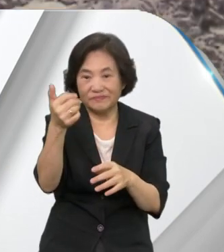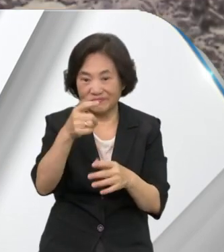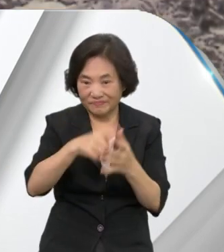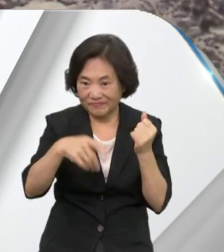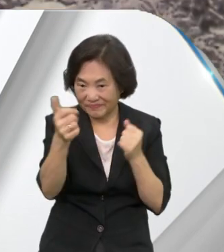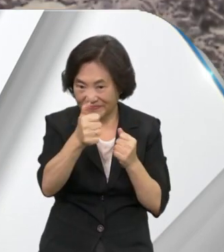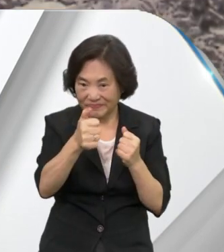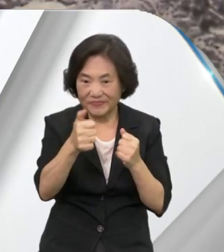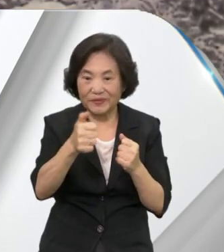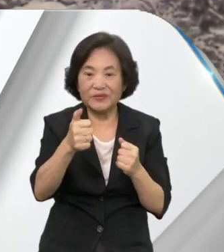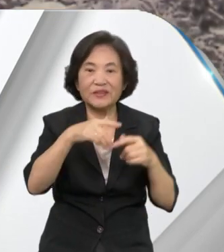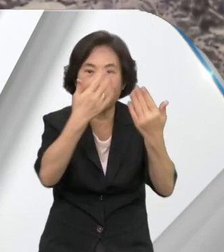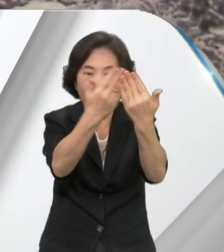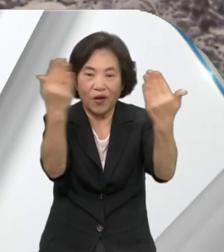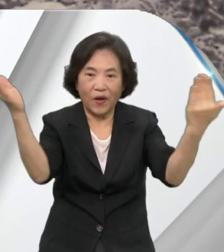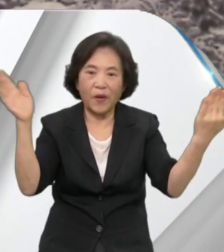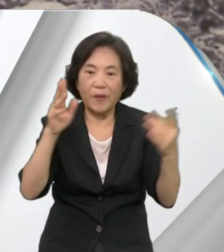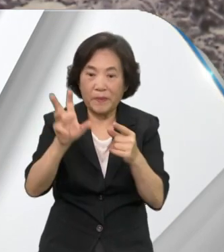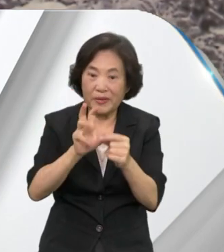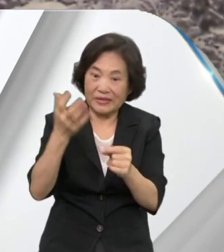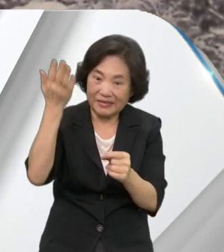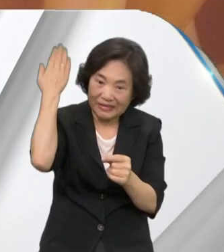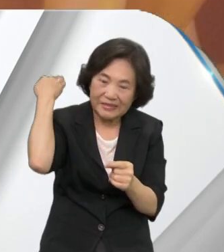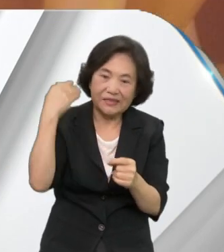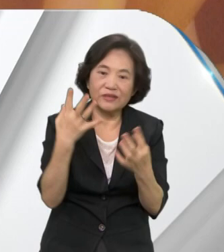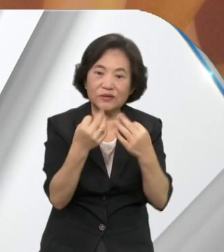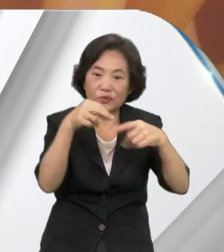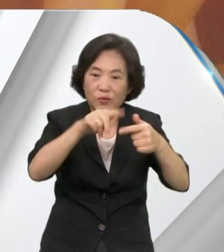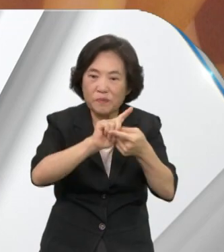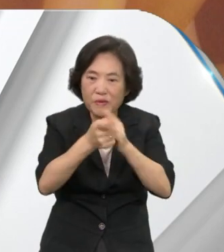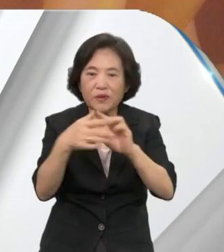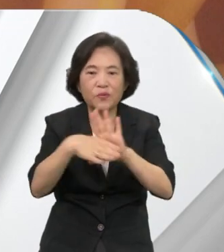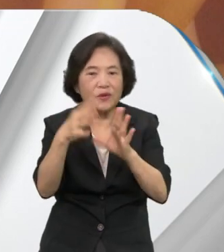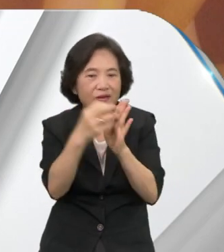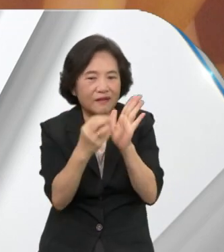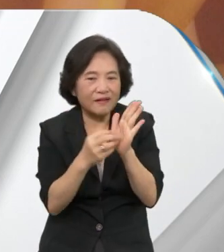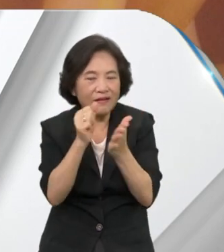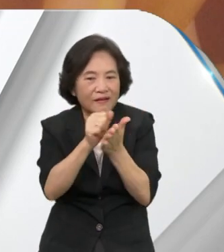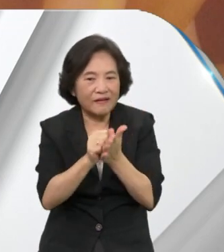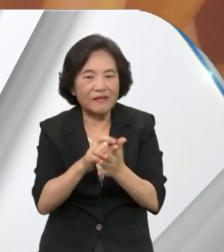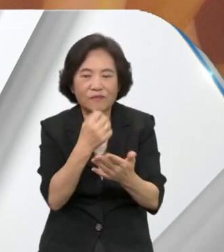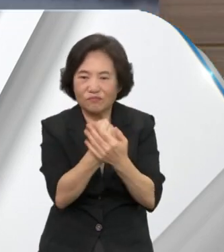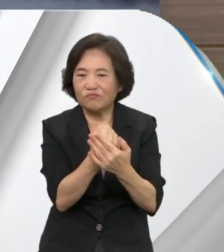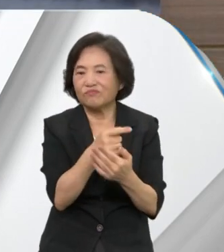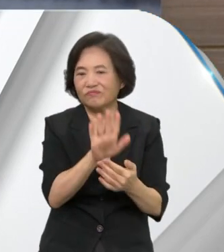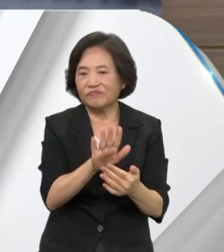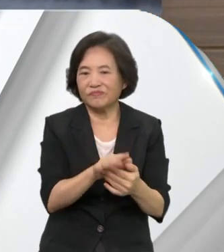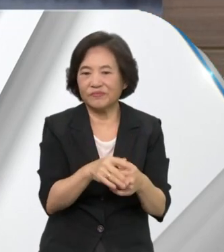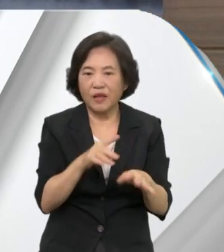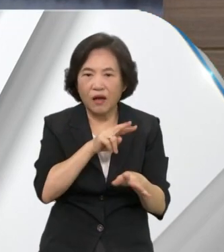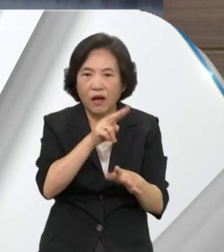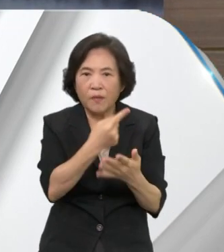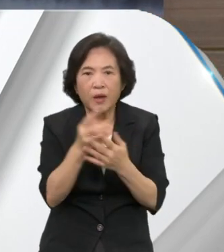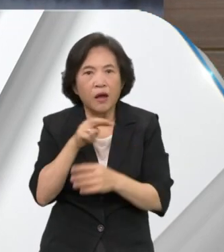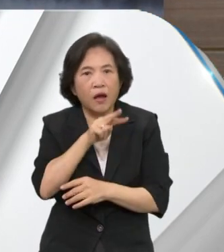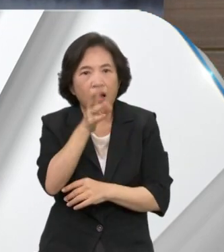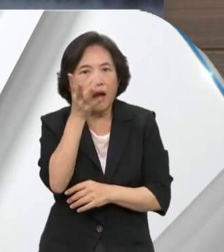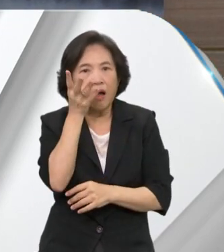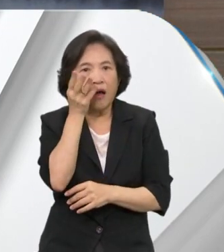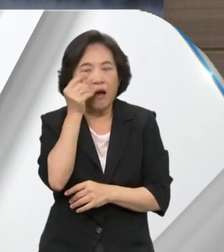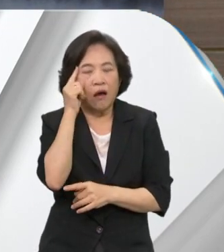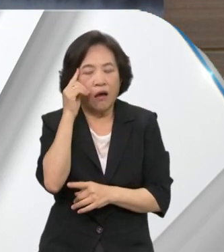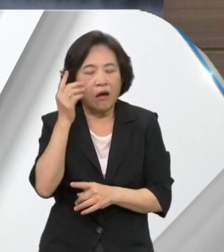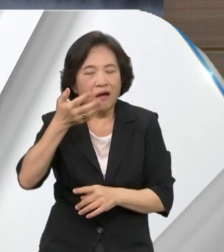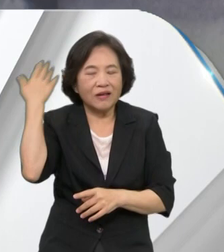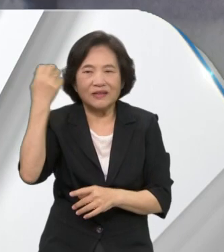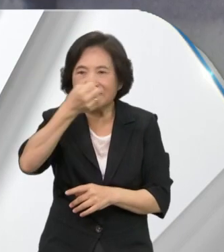八十年以前的老照片。用数位化文字记录一条方式保存下来，除了分享抗战人的青